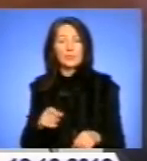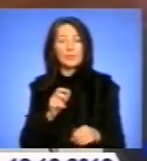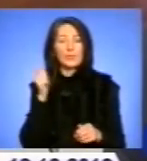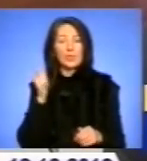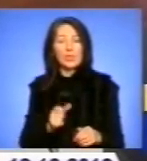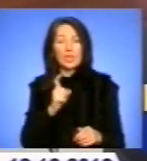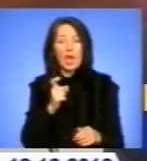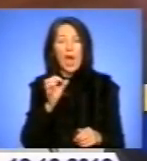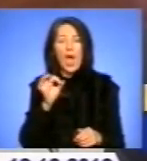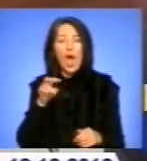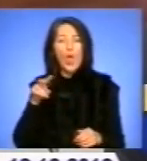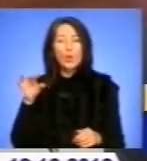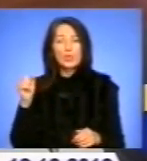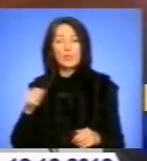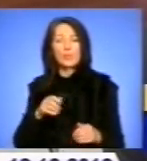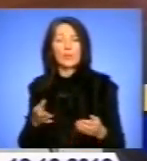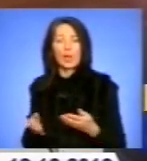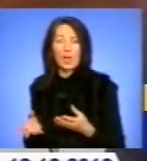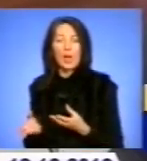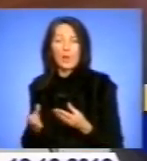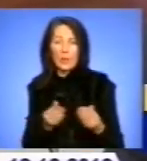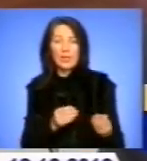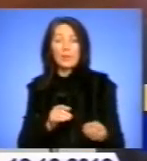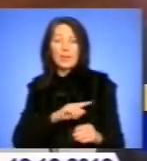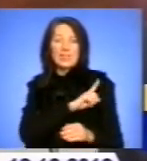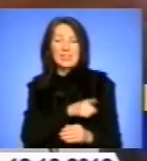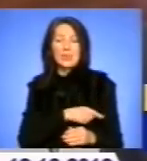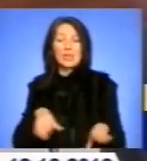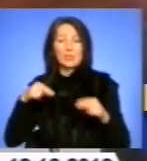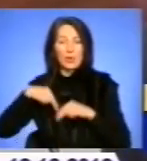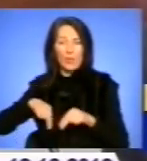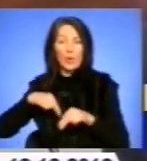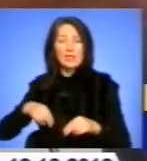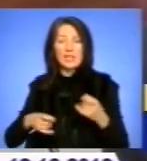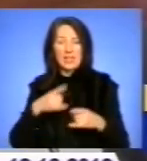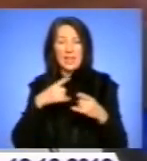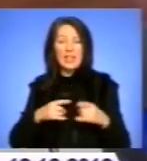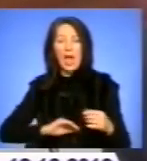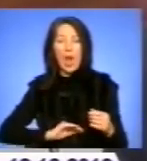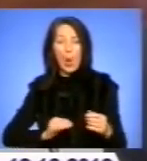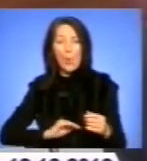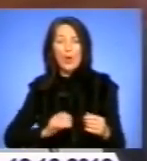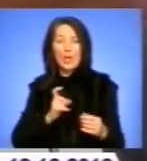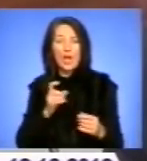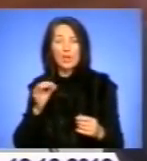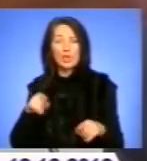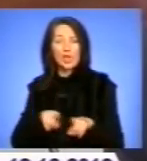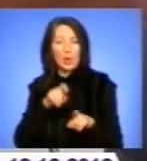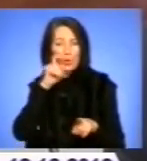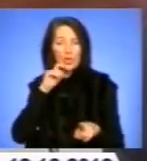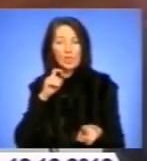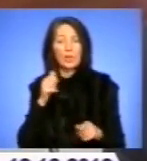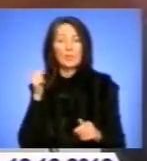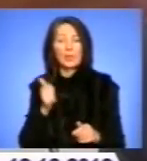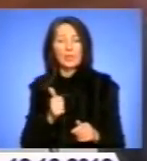в Україні сприятиме зміцненню співпраці у сфері телевізійної індустрії між телекомпанією Хелузин та українськими ЗМІ. Протягом тижня представники нашого телебачення